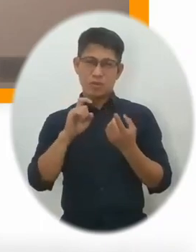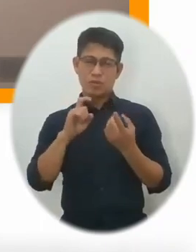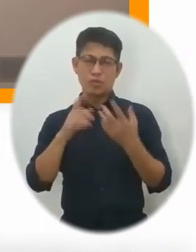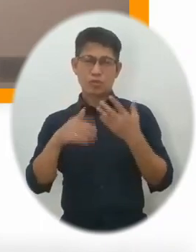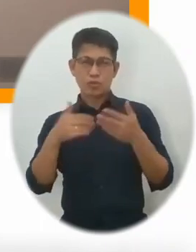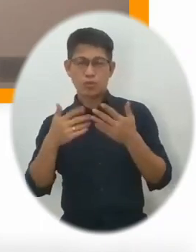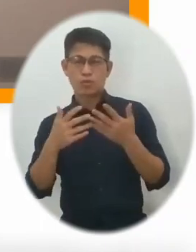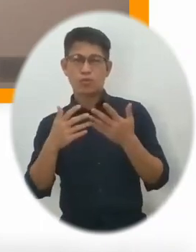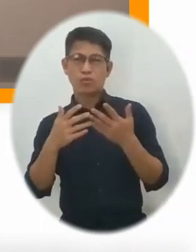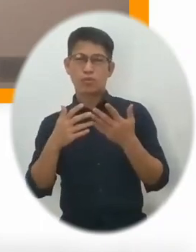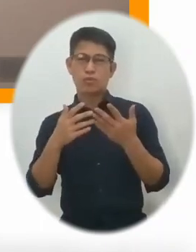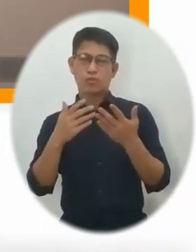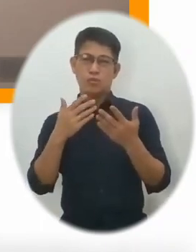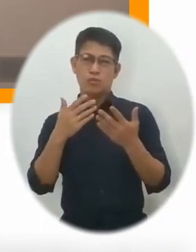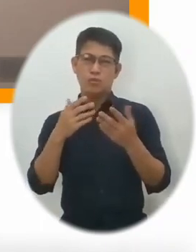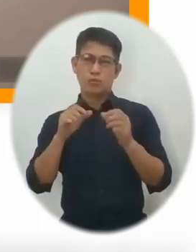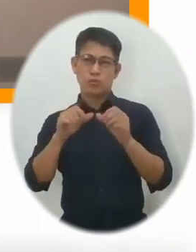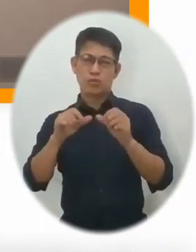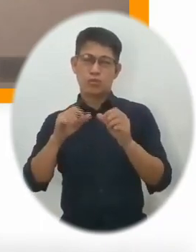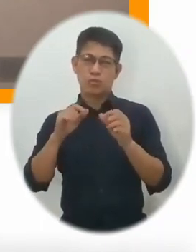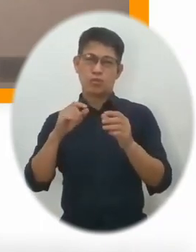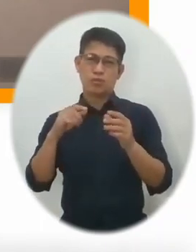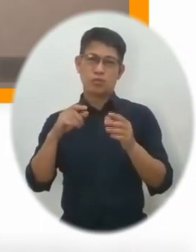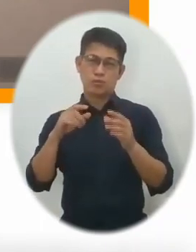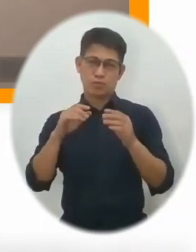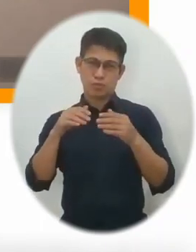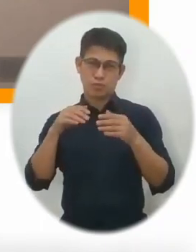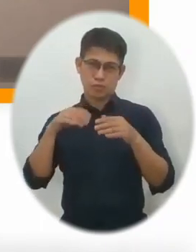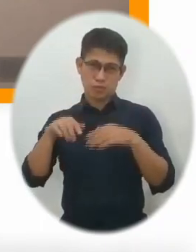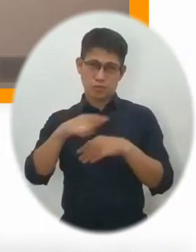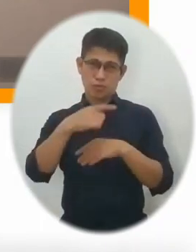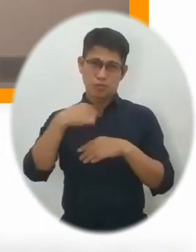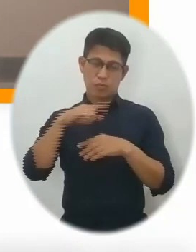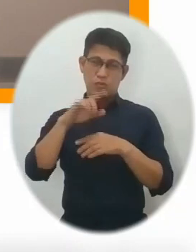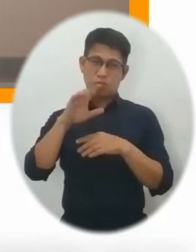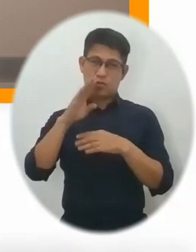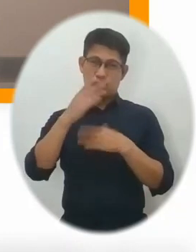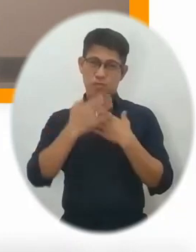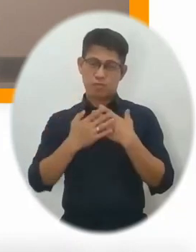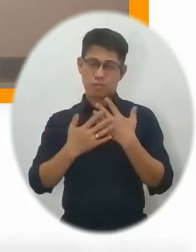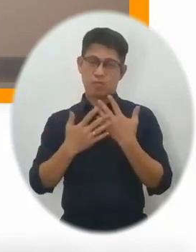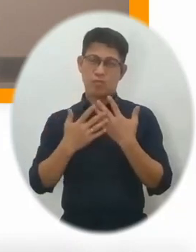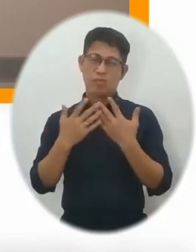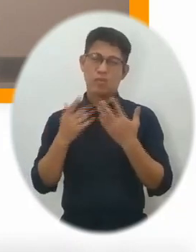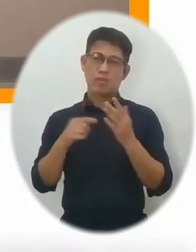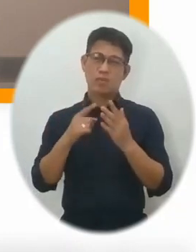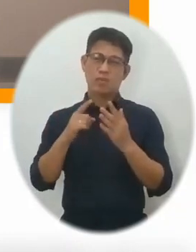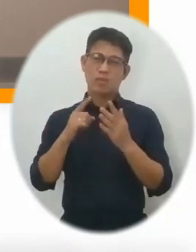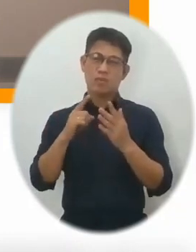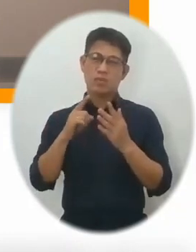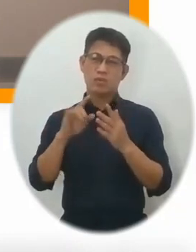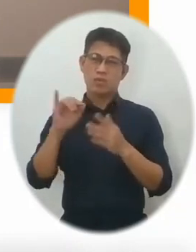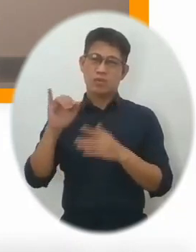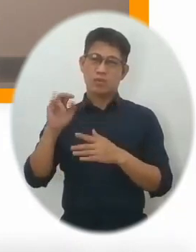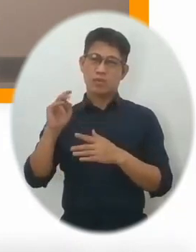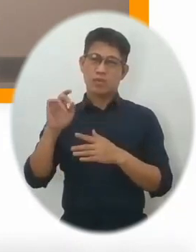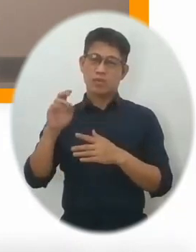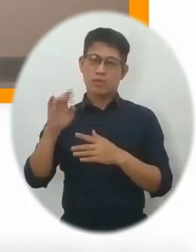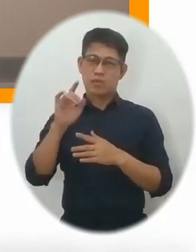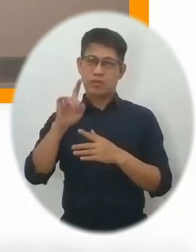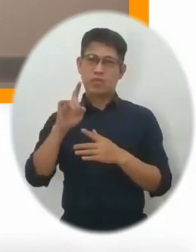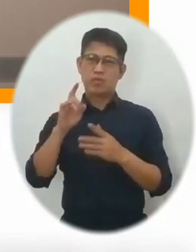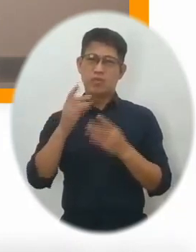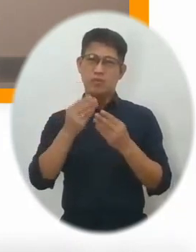kaya gumaganda ang pagdaloy ng oxygen. Ang thalassemia major lamang at o paminsan-minsan